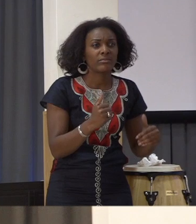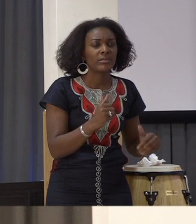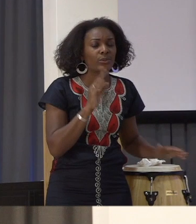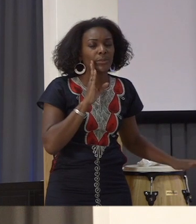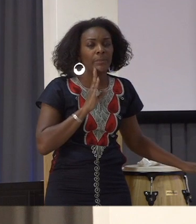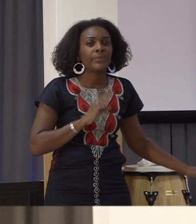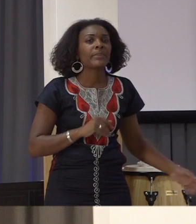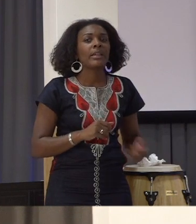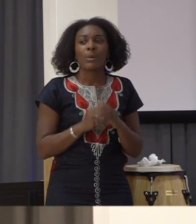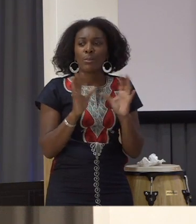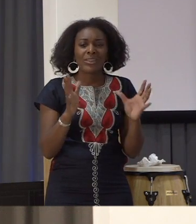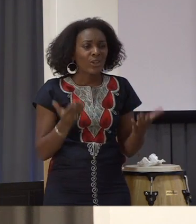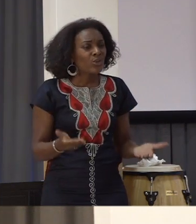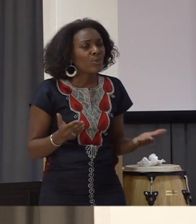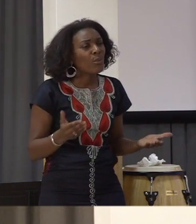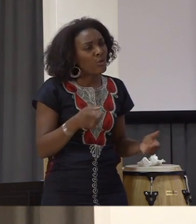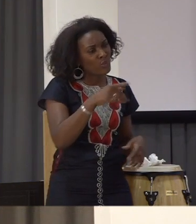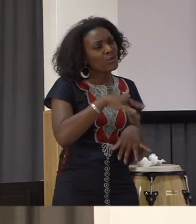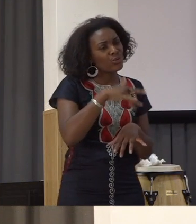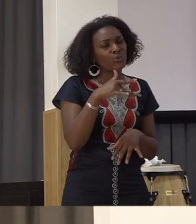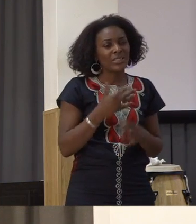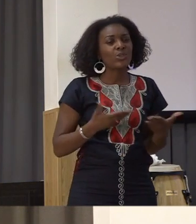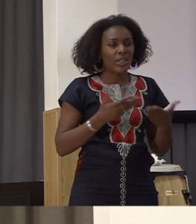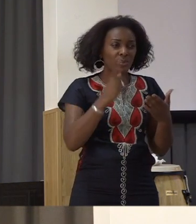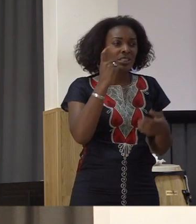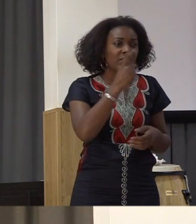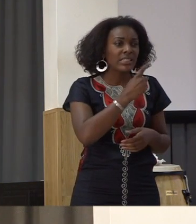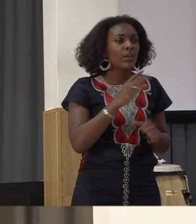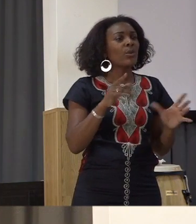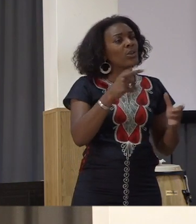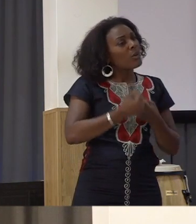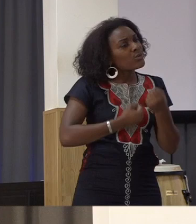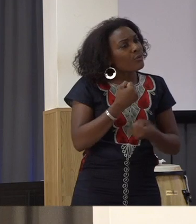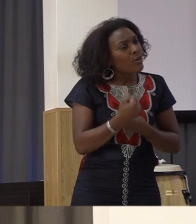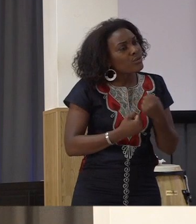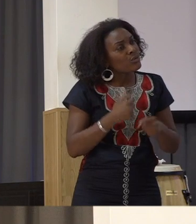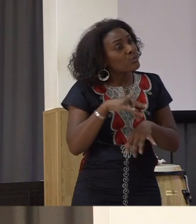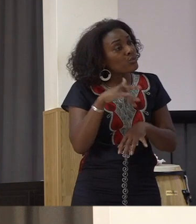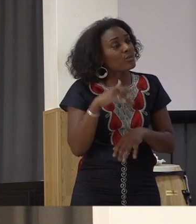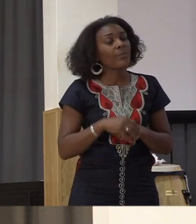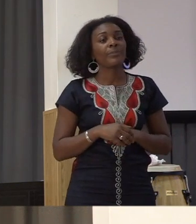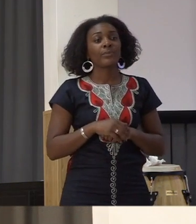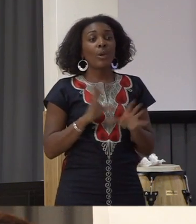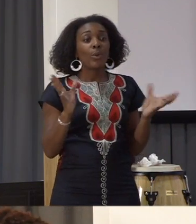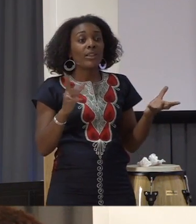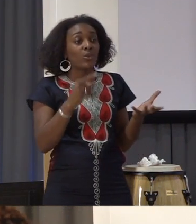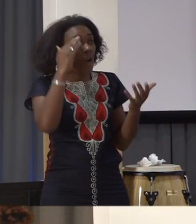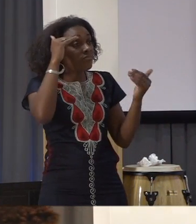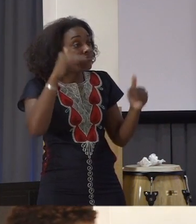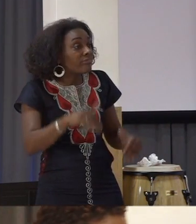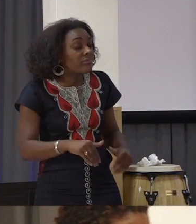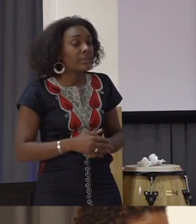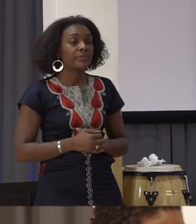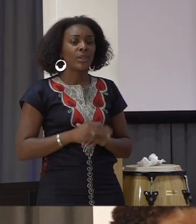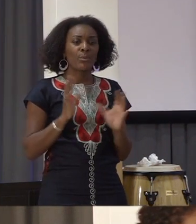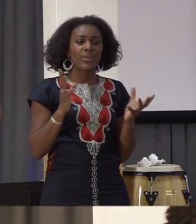une épreuve difficile. Peut-être que tu es dans la tristesse, tu es dans la souffrance, tu es dans le désarroi, tu es dans le